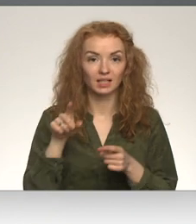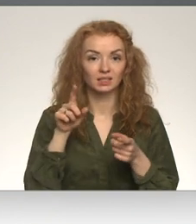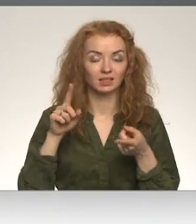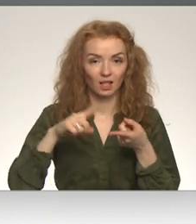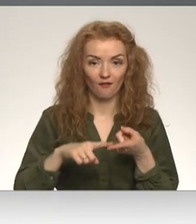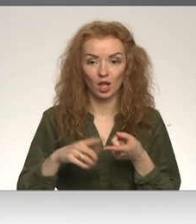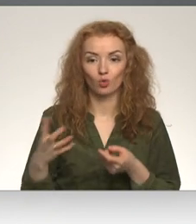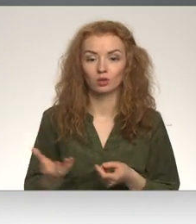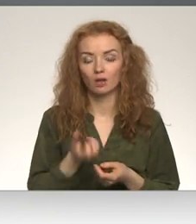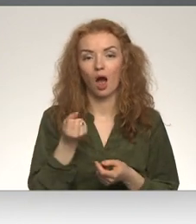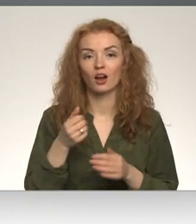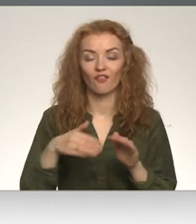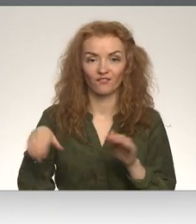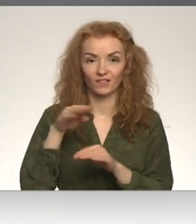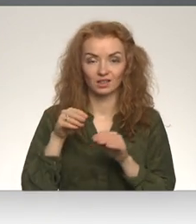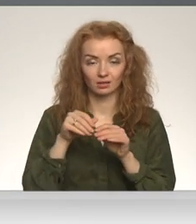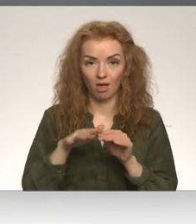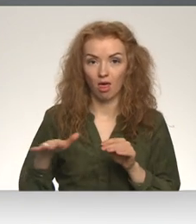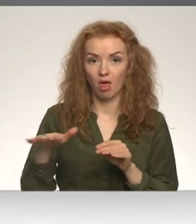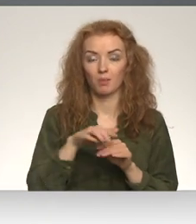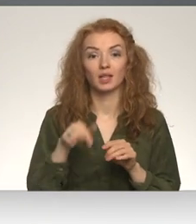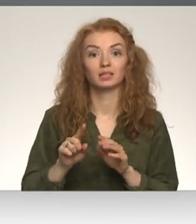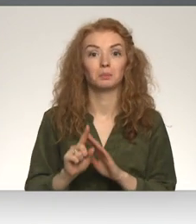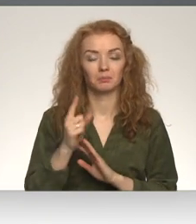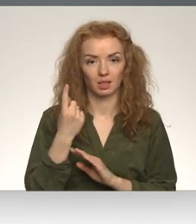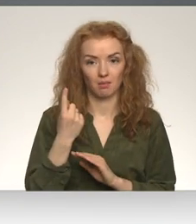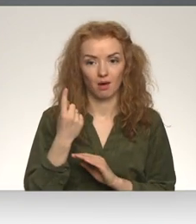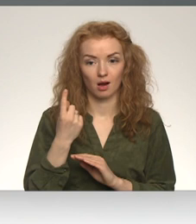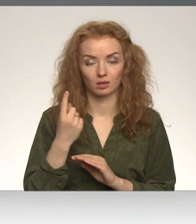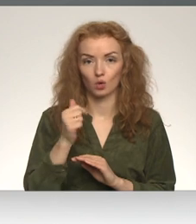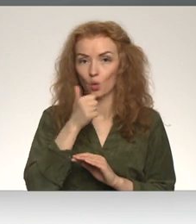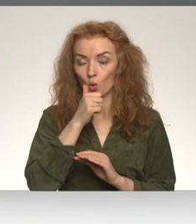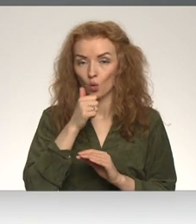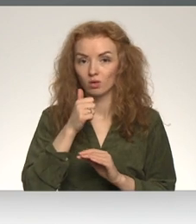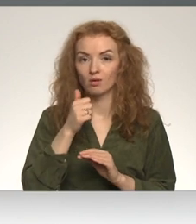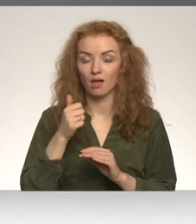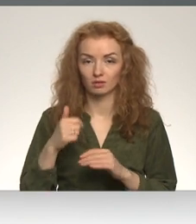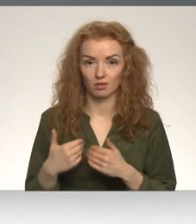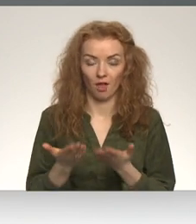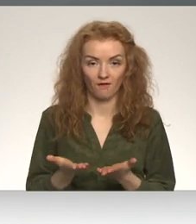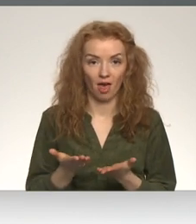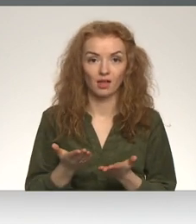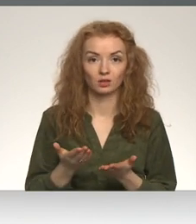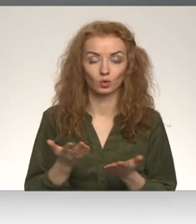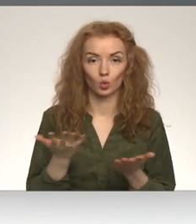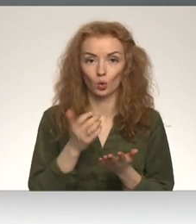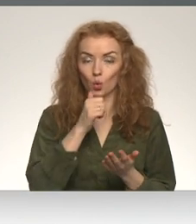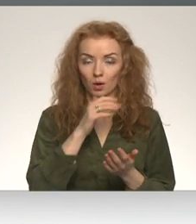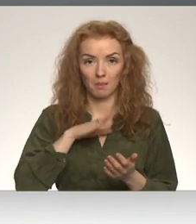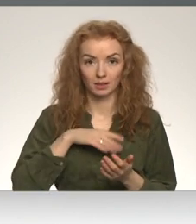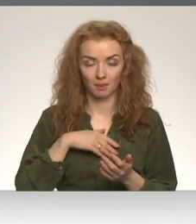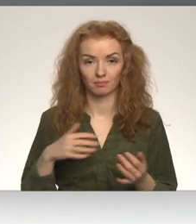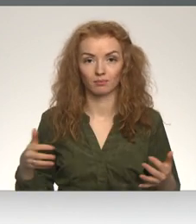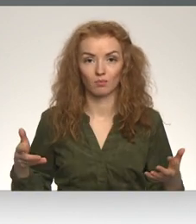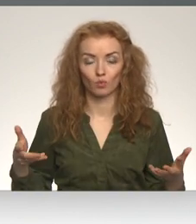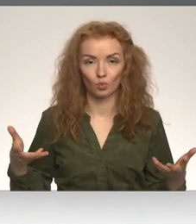savienots ar nu, tā kā virszemi. Ja, tad tas ir pirmais ūdens nesējs slānis, kurā ūdeņi nonāk pēc tam, kad viņi